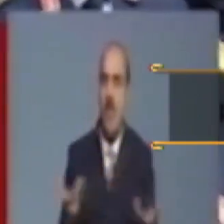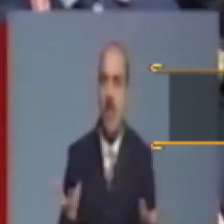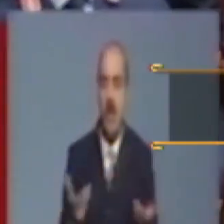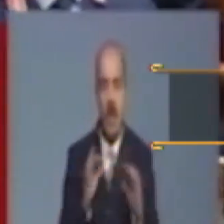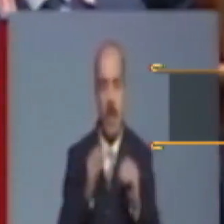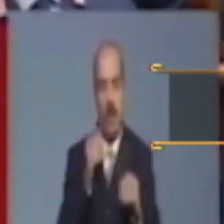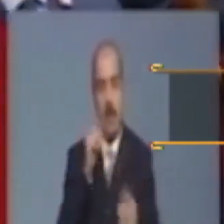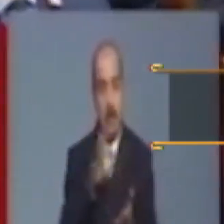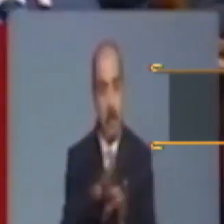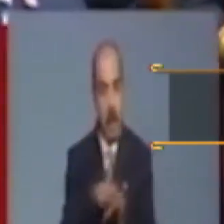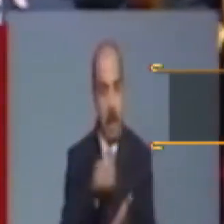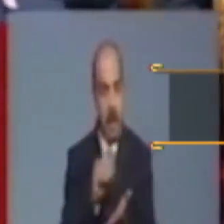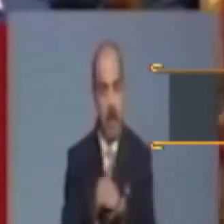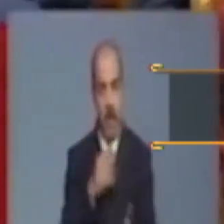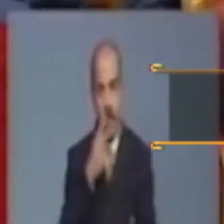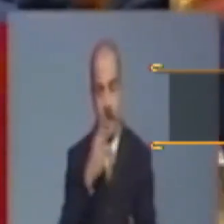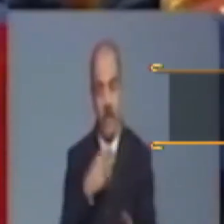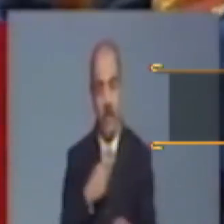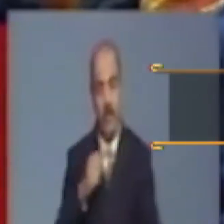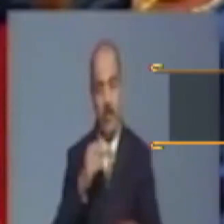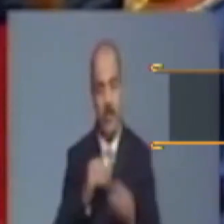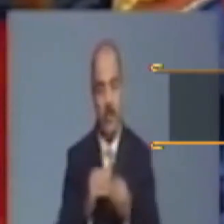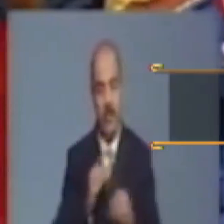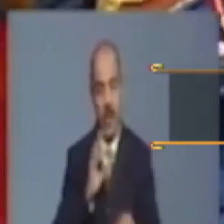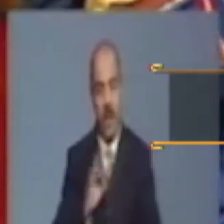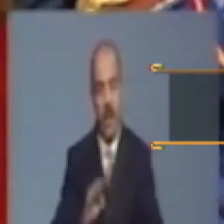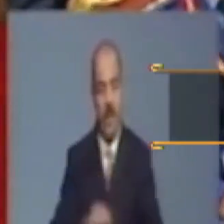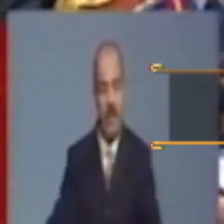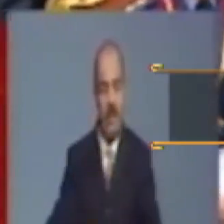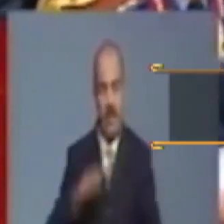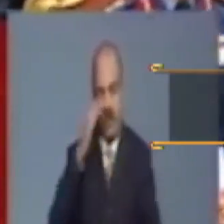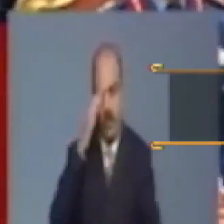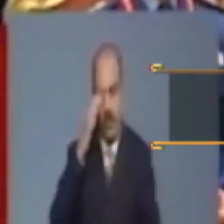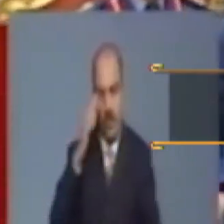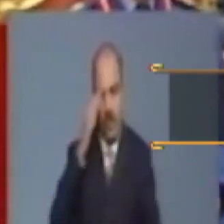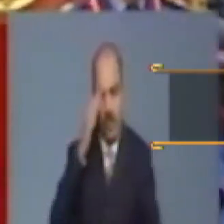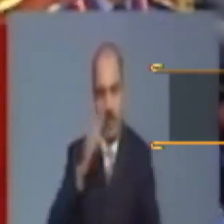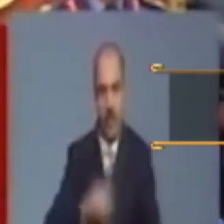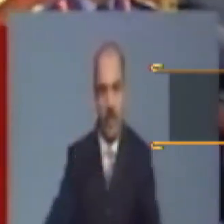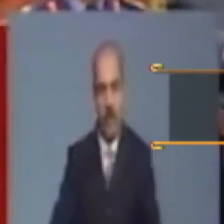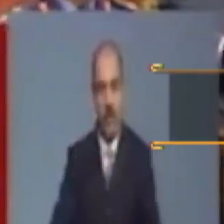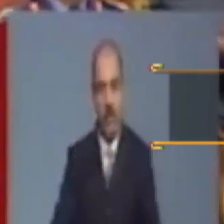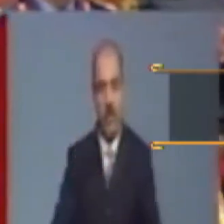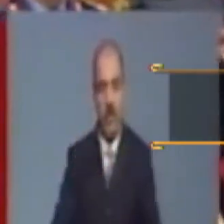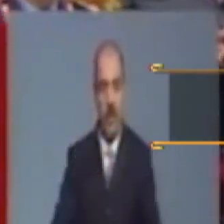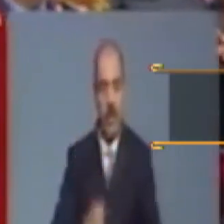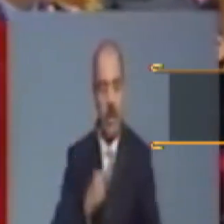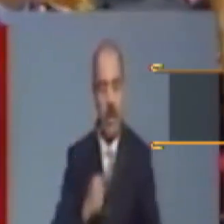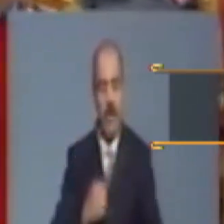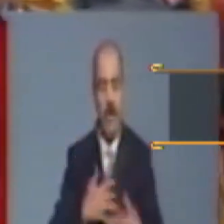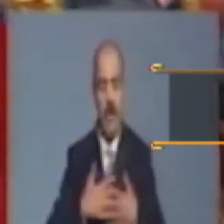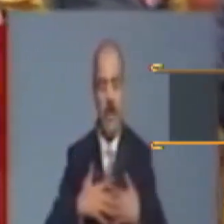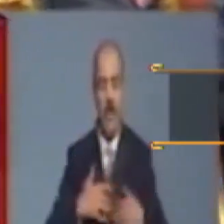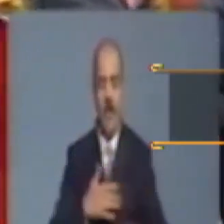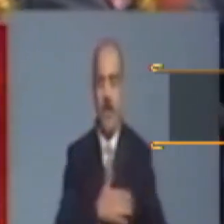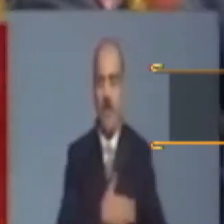واسمحوا لي في البداية أن أتوجه بخالص الشكر والتقدير